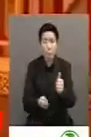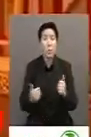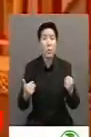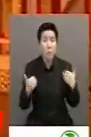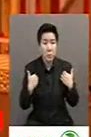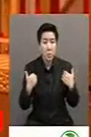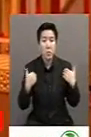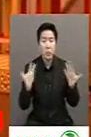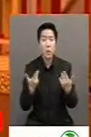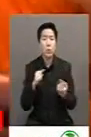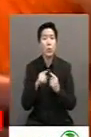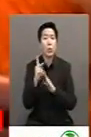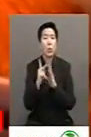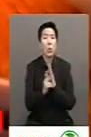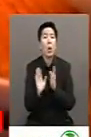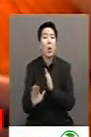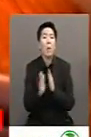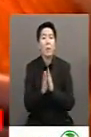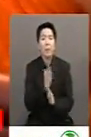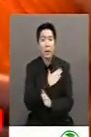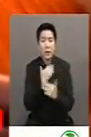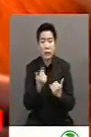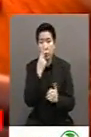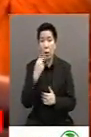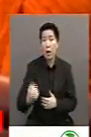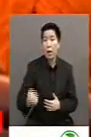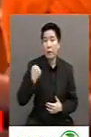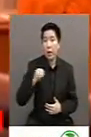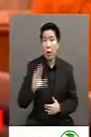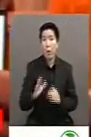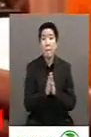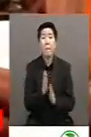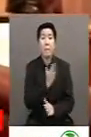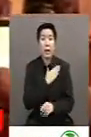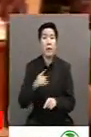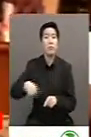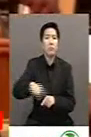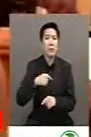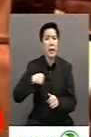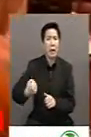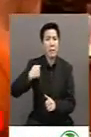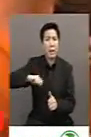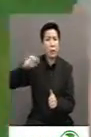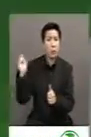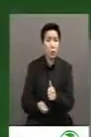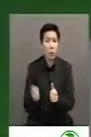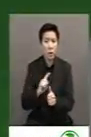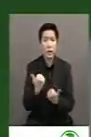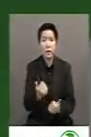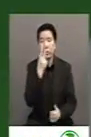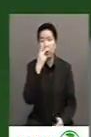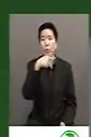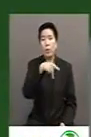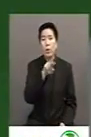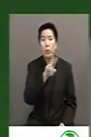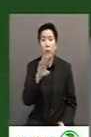ในทางสงฆ์ด้วยหรือเปล่าครับ ค่ะไปดูอำนาจของมหาเถรสมาคมในการลงโทษพระเนรนะคะเพราะว่าถ้าไปดูในพรบคณะส